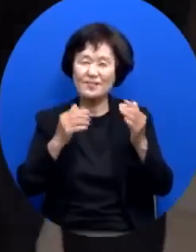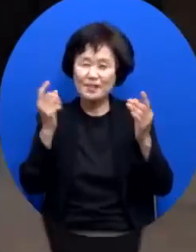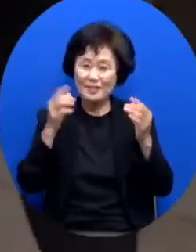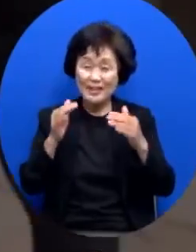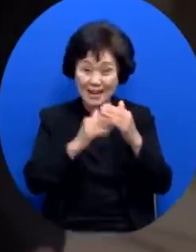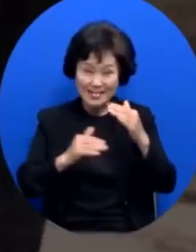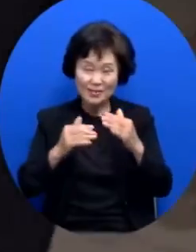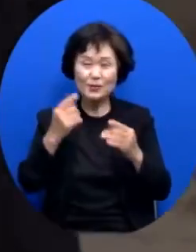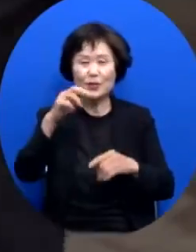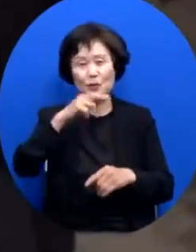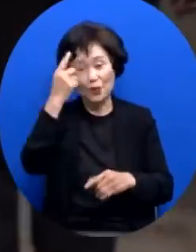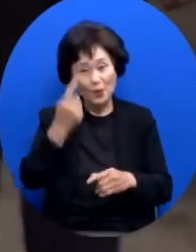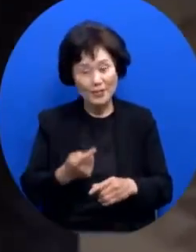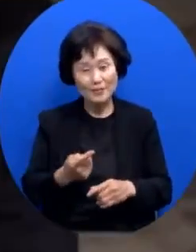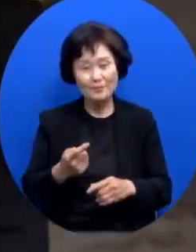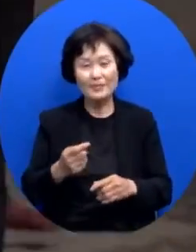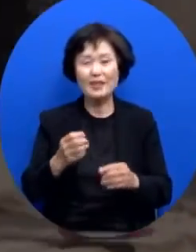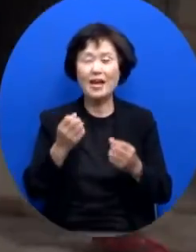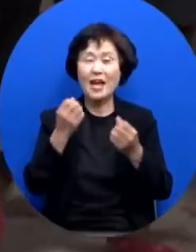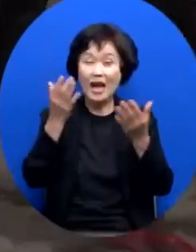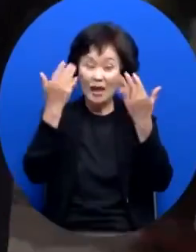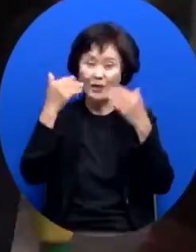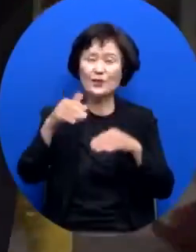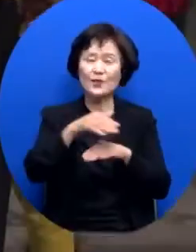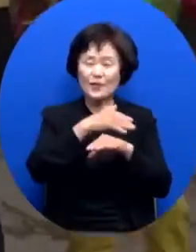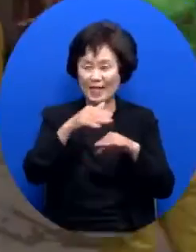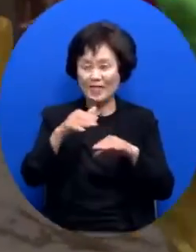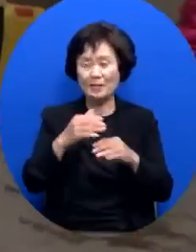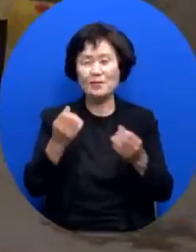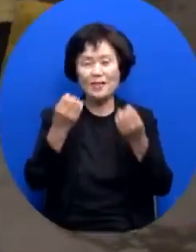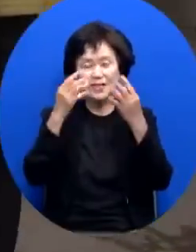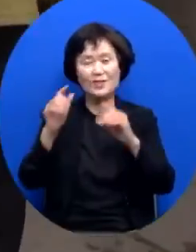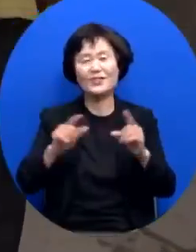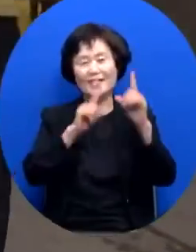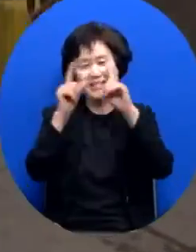새로운 삶을 살아가고 있습니다. GNA 소식이었습니다.